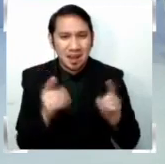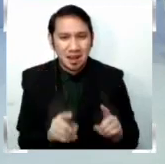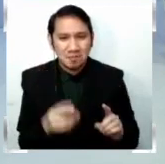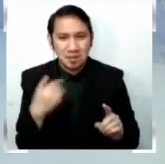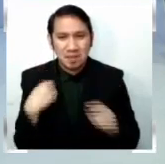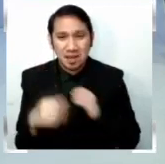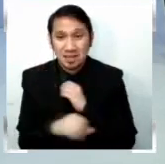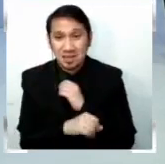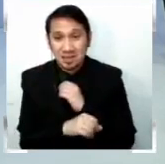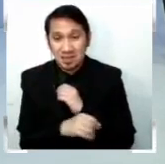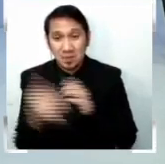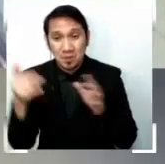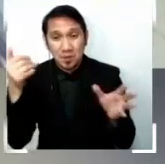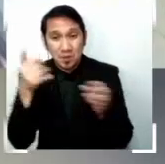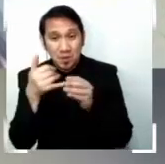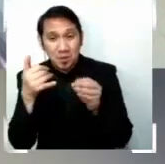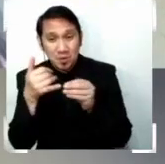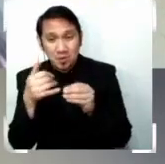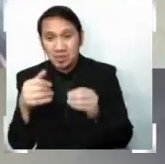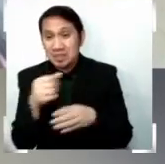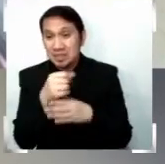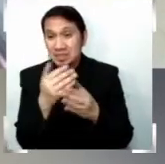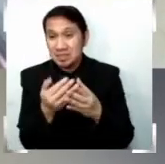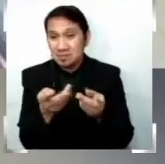si June Benarasyon.